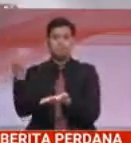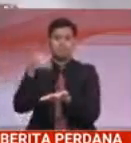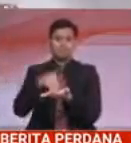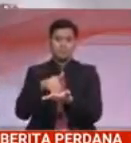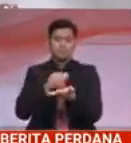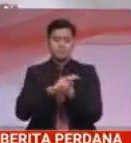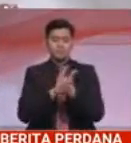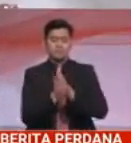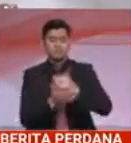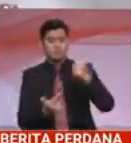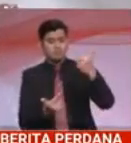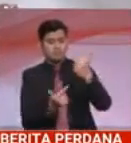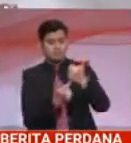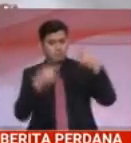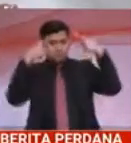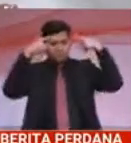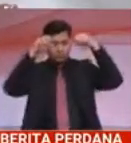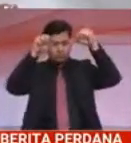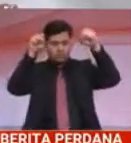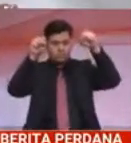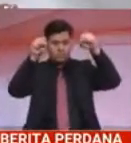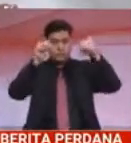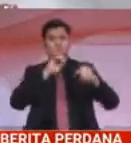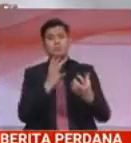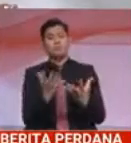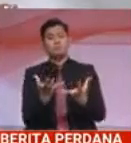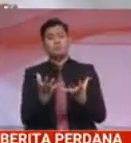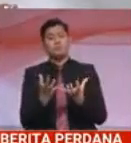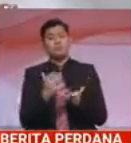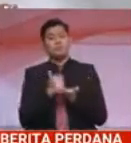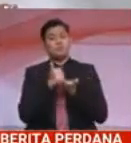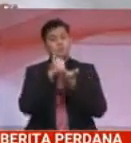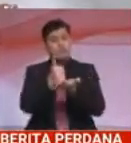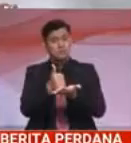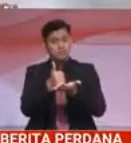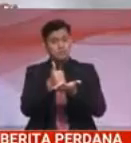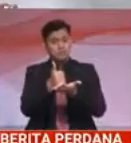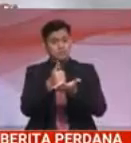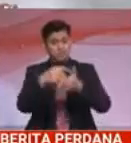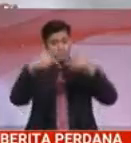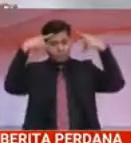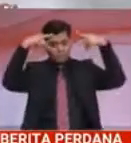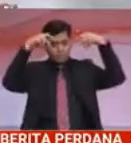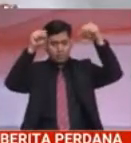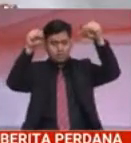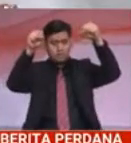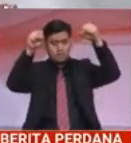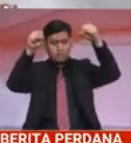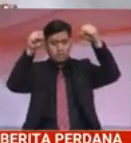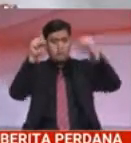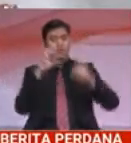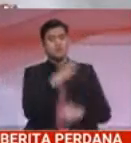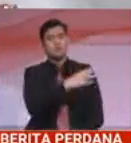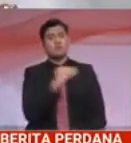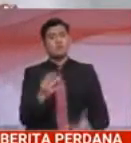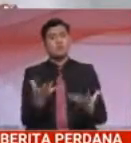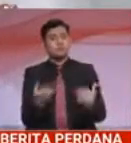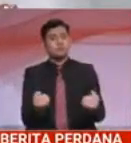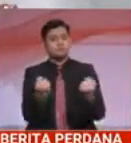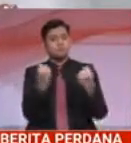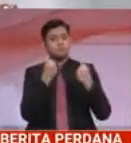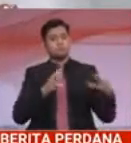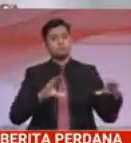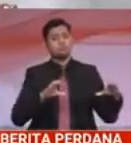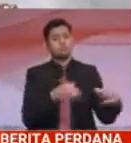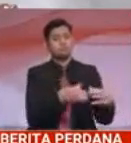Sebagai timbalan presiden ini sekadar untuk membantu presiden, tetapi untuk memperkuatkan parti adalah